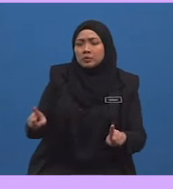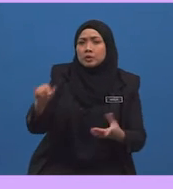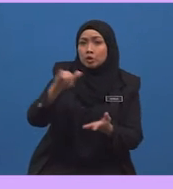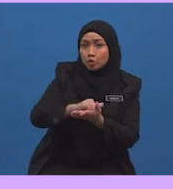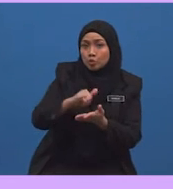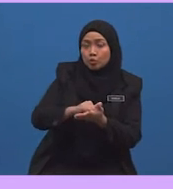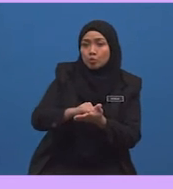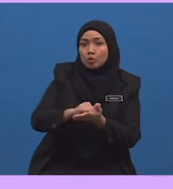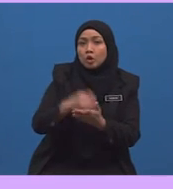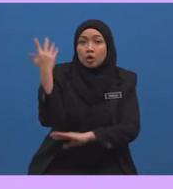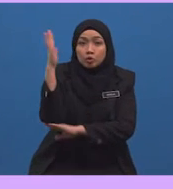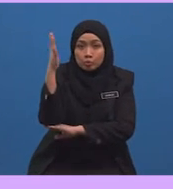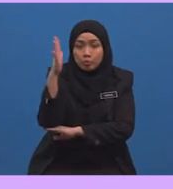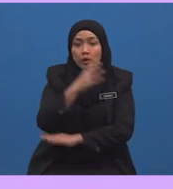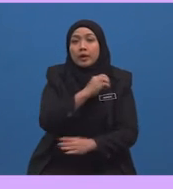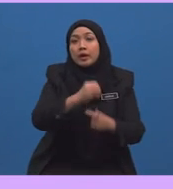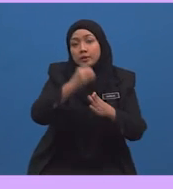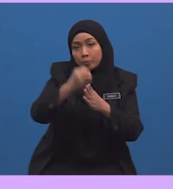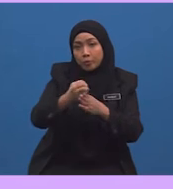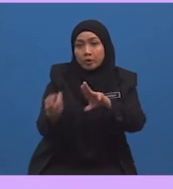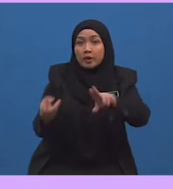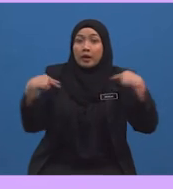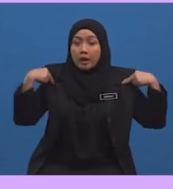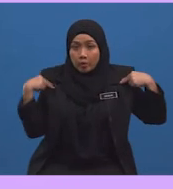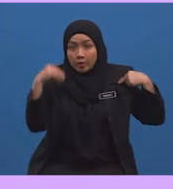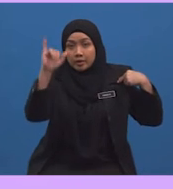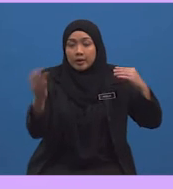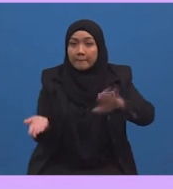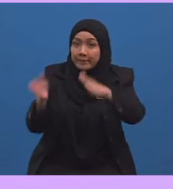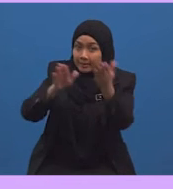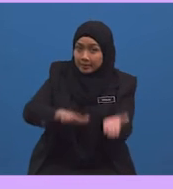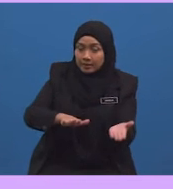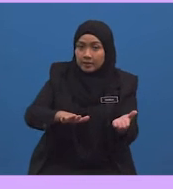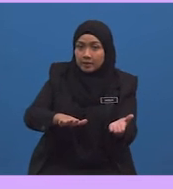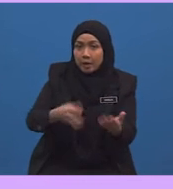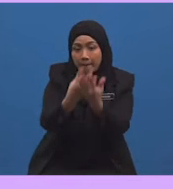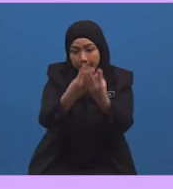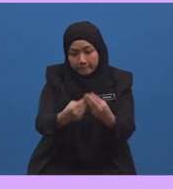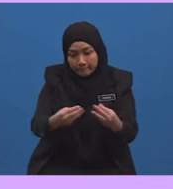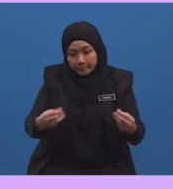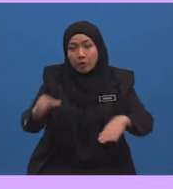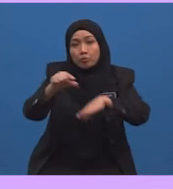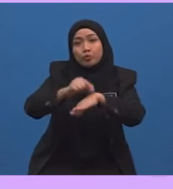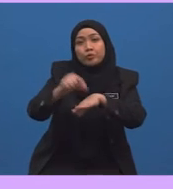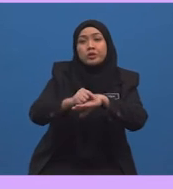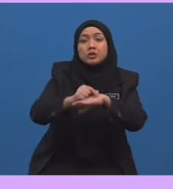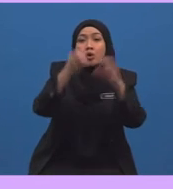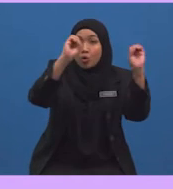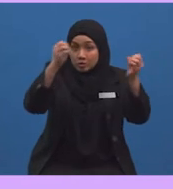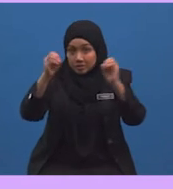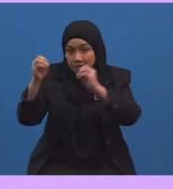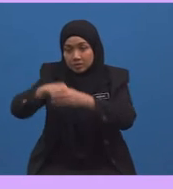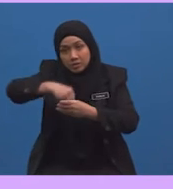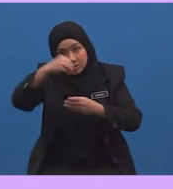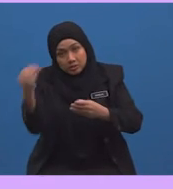yang telah mati diuraikan oleh bakteria dan kulat di dalam tanah menggunakan oksigen lalu membebaskan